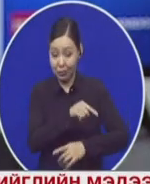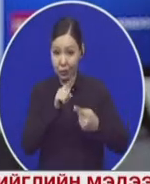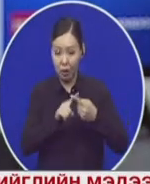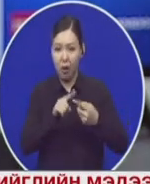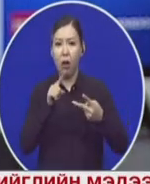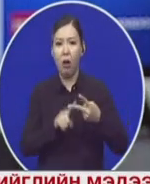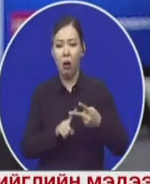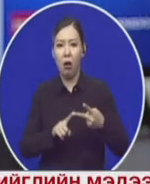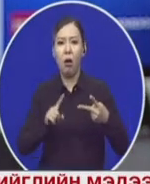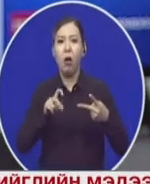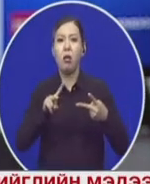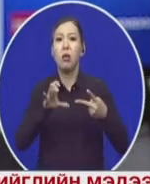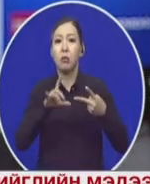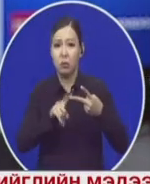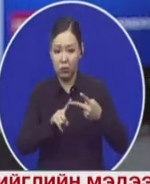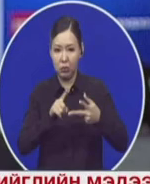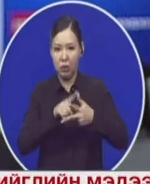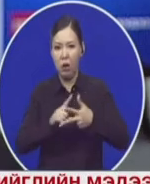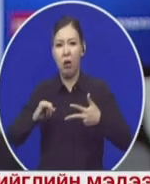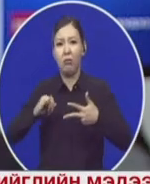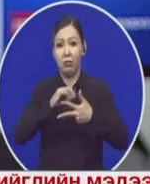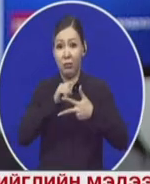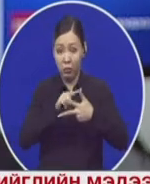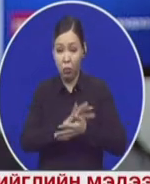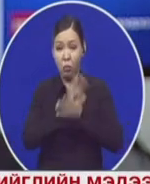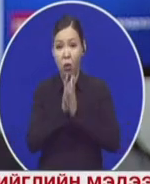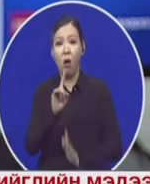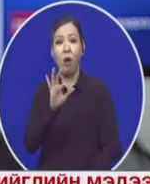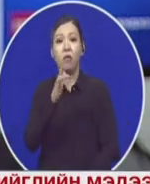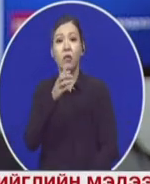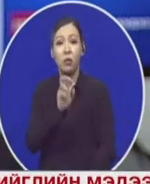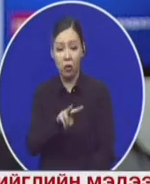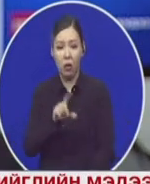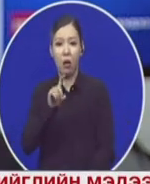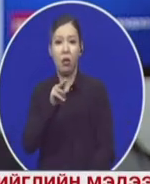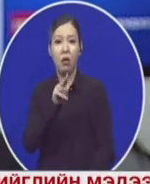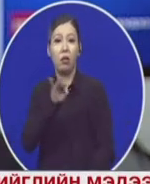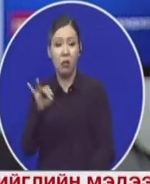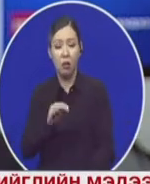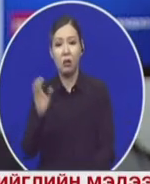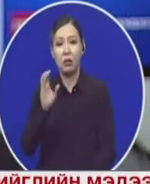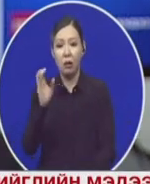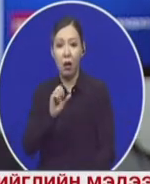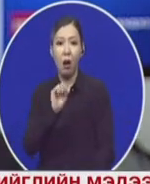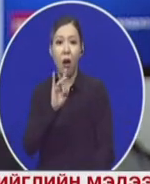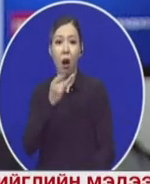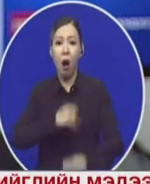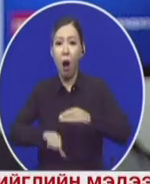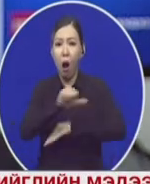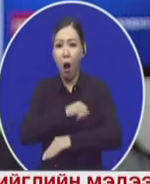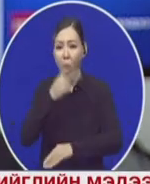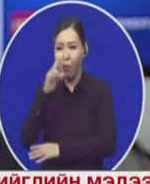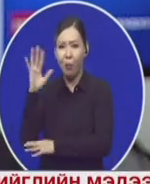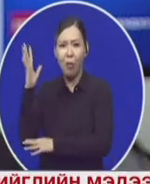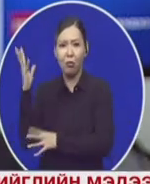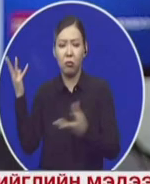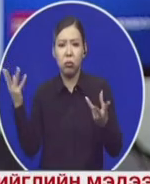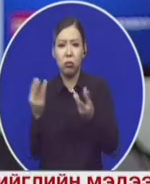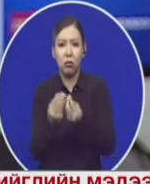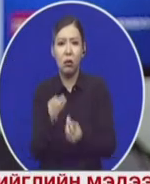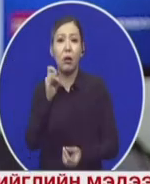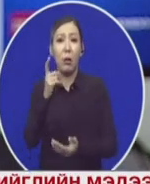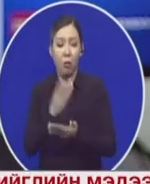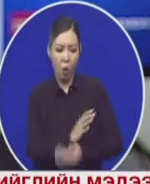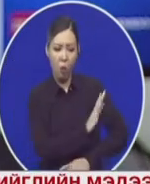говийн бүс бус за Монгол орны айн сан бүхий өсгөл хинт Сэлэнг Архангай зэрэг амигт илүү их байна. За мод тарихын